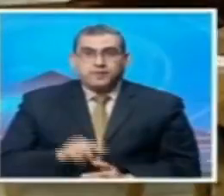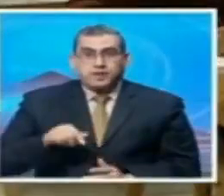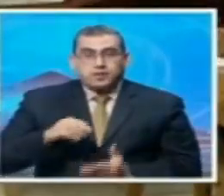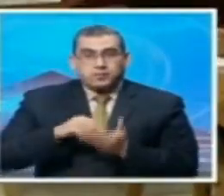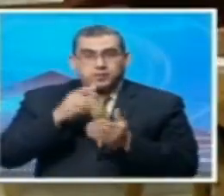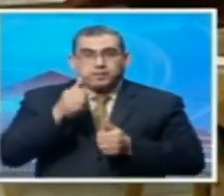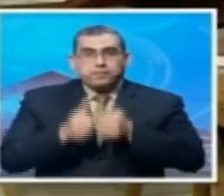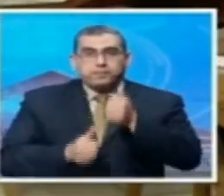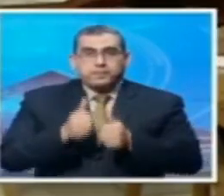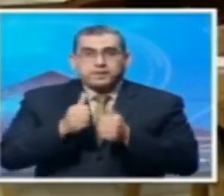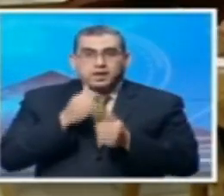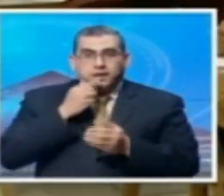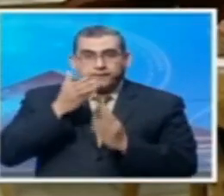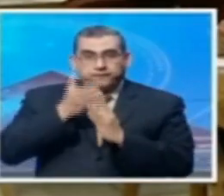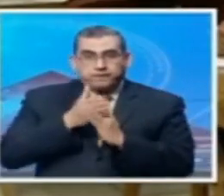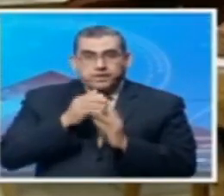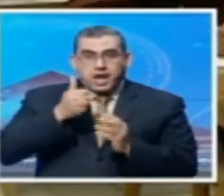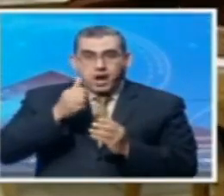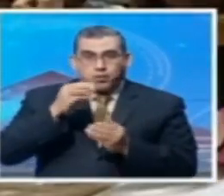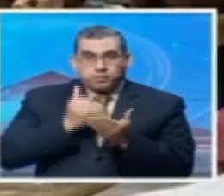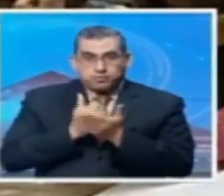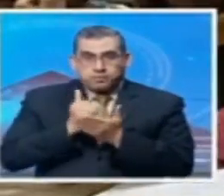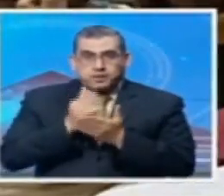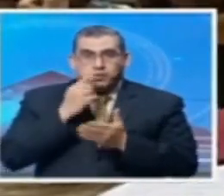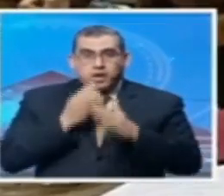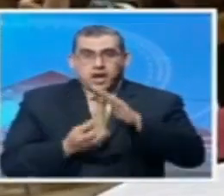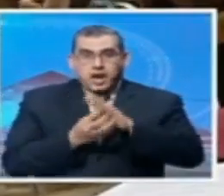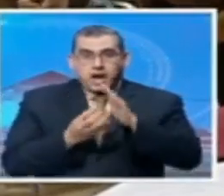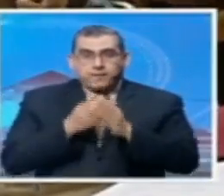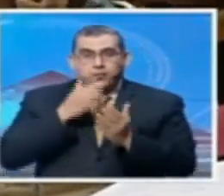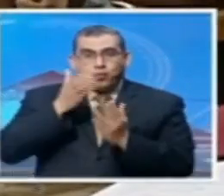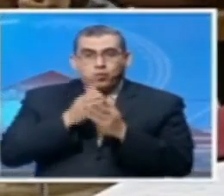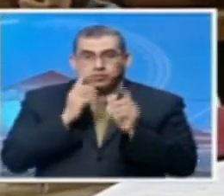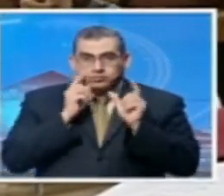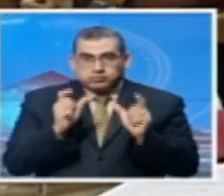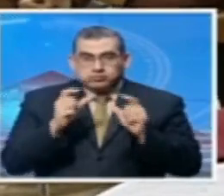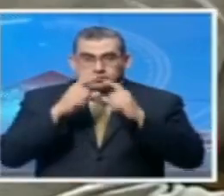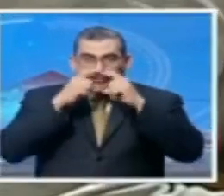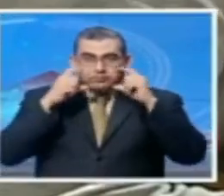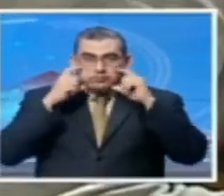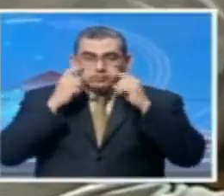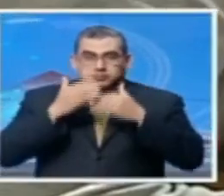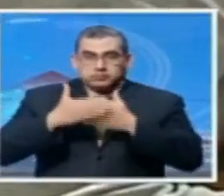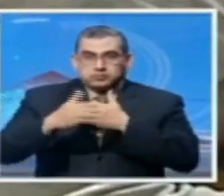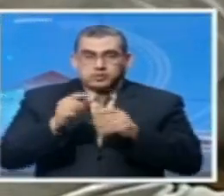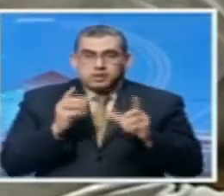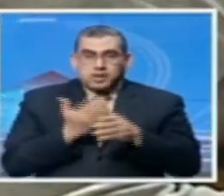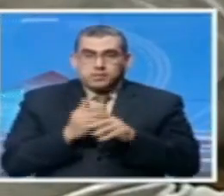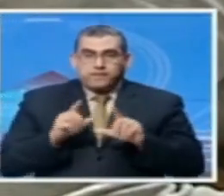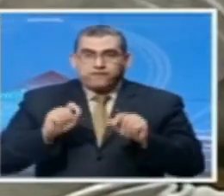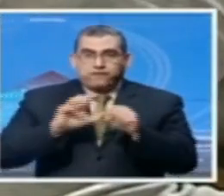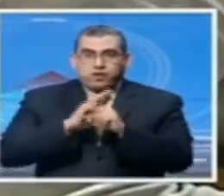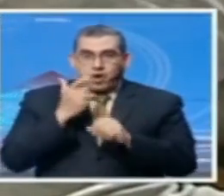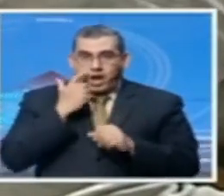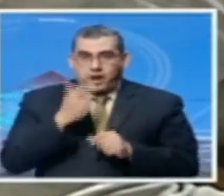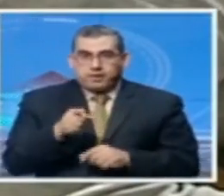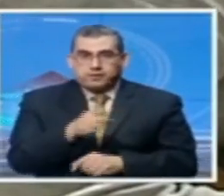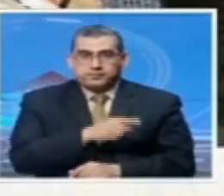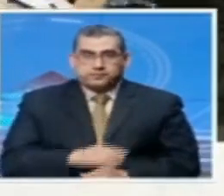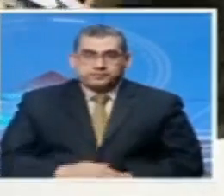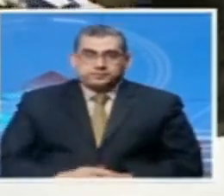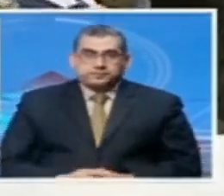انطلاق امتحانات الفصل الدراسي الأول في المدارس والجامعات وسط إجراءات احترازية للوقاية من كورونا.